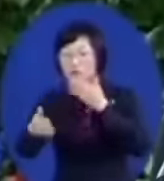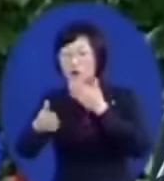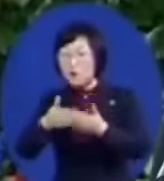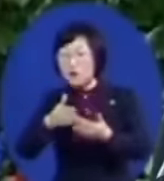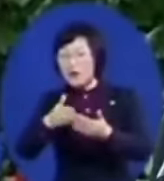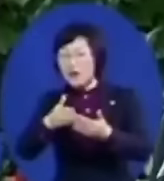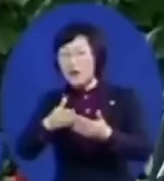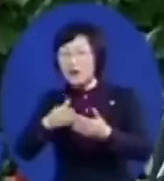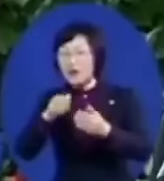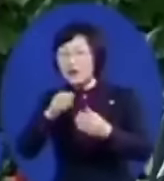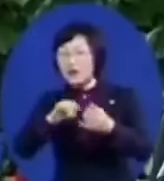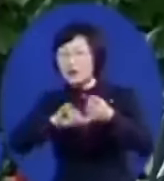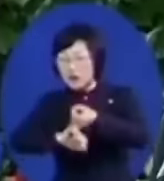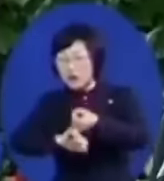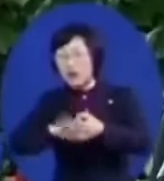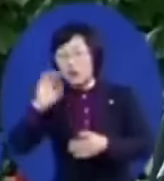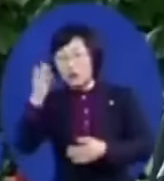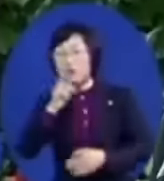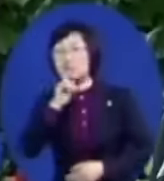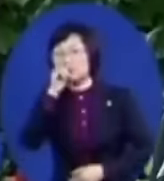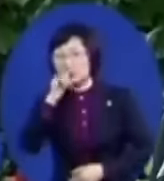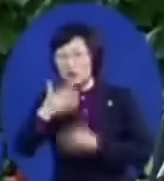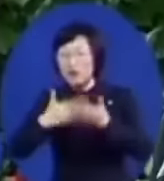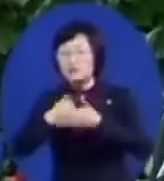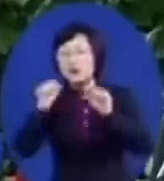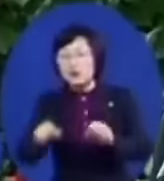된다고 말하고 있는 것입니다. 하나님이 살아계신 것을 알아야 된다.